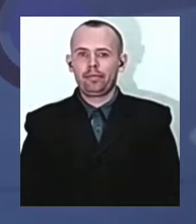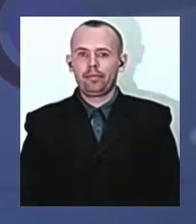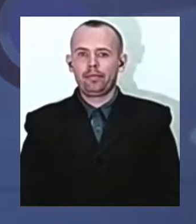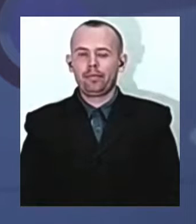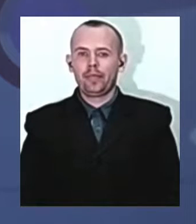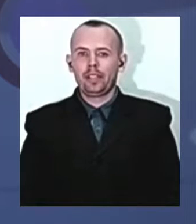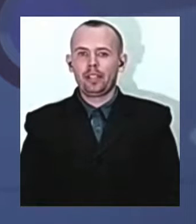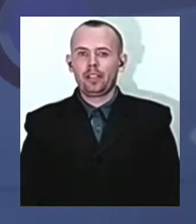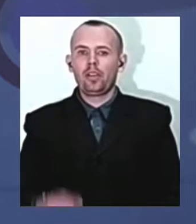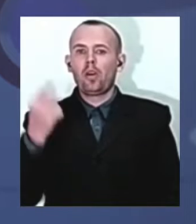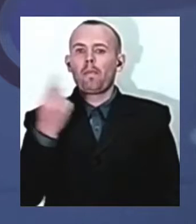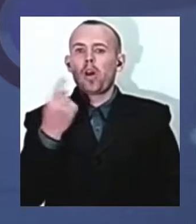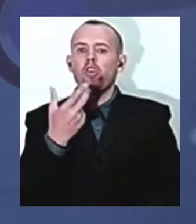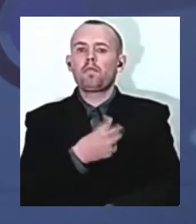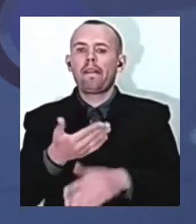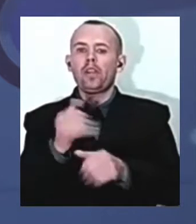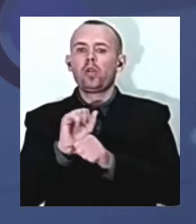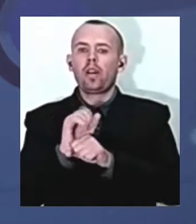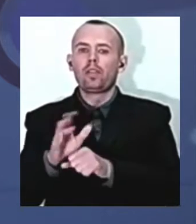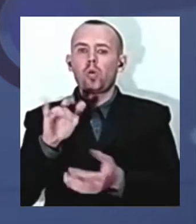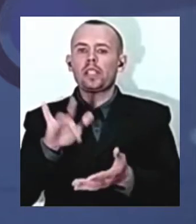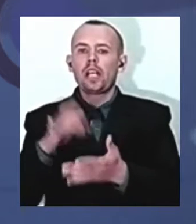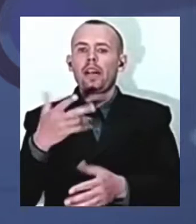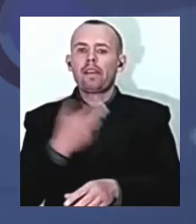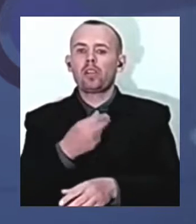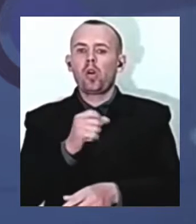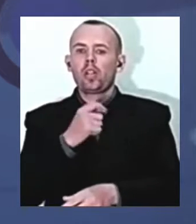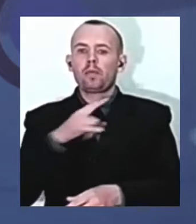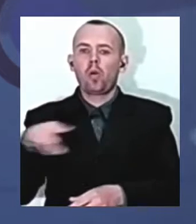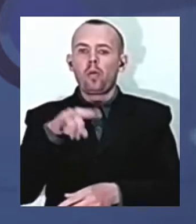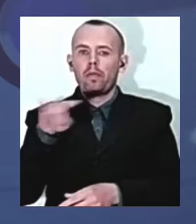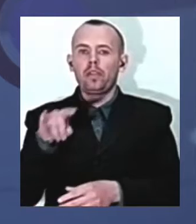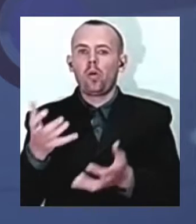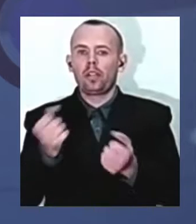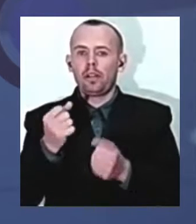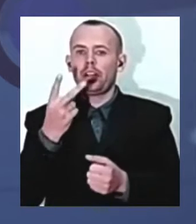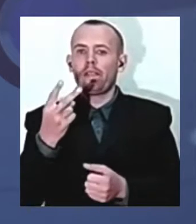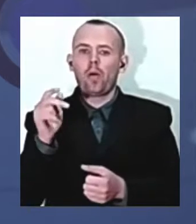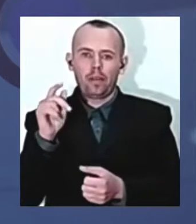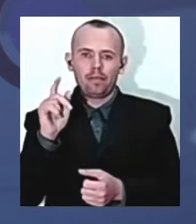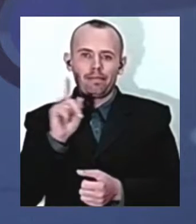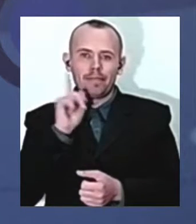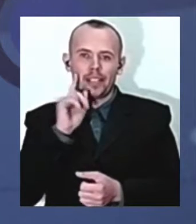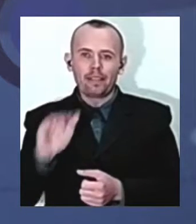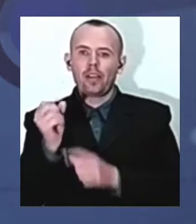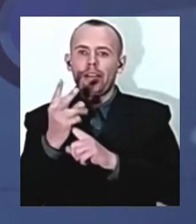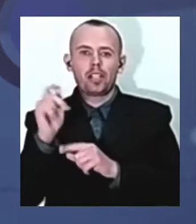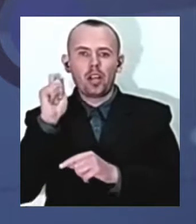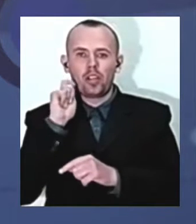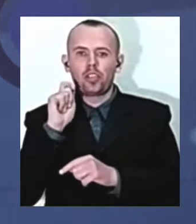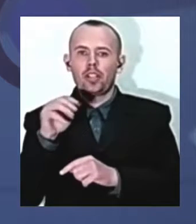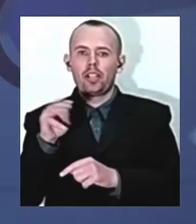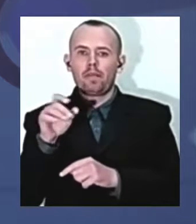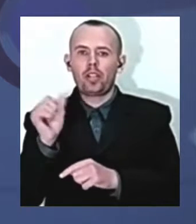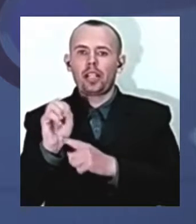перше щеплення від коронавірусу у центрі вакцинації в Одеському аеропорту отримали двоє підлітків. 12-річну Тетяну Мельченко та 13-річного